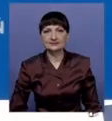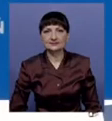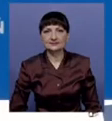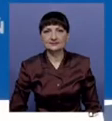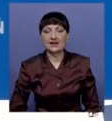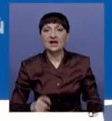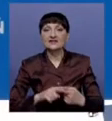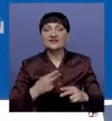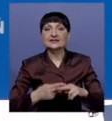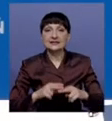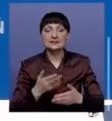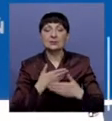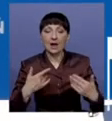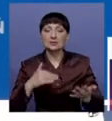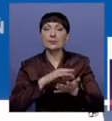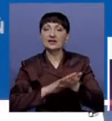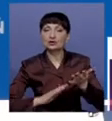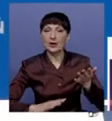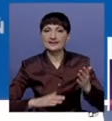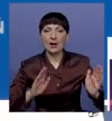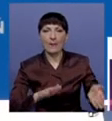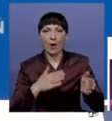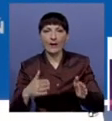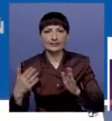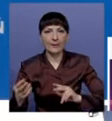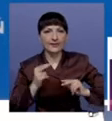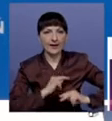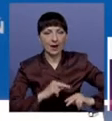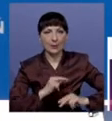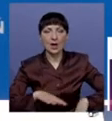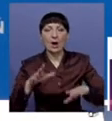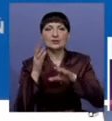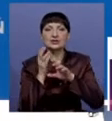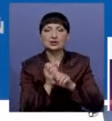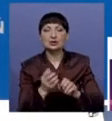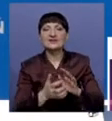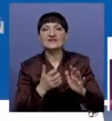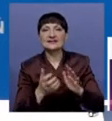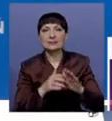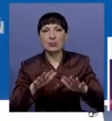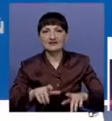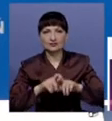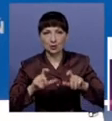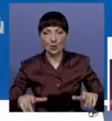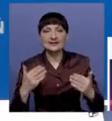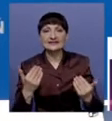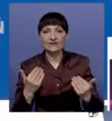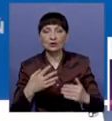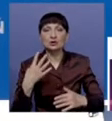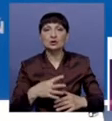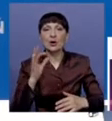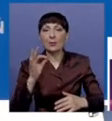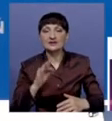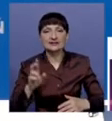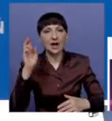В связи с этим нами продолжается поэтапная работа по снижению дефицита мест в школах. На сегодня